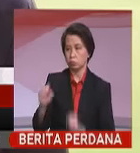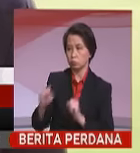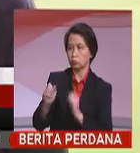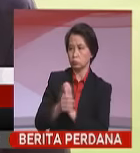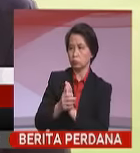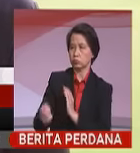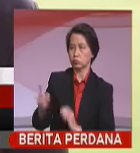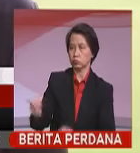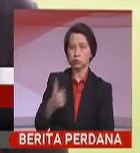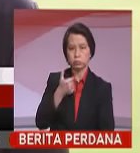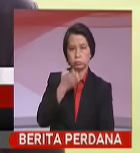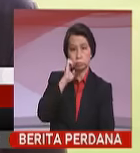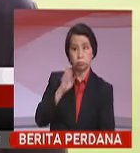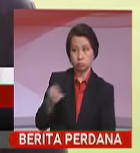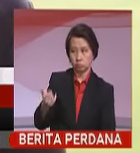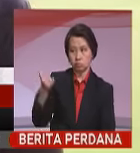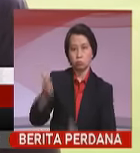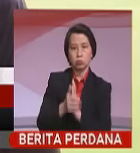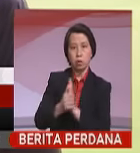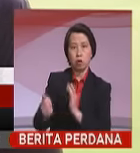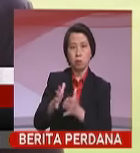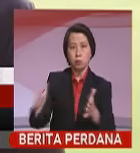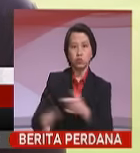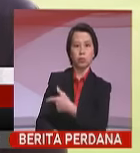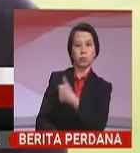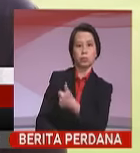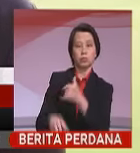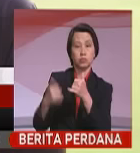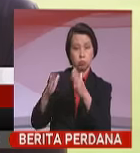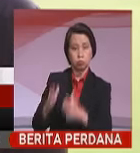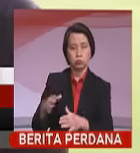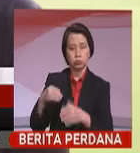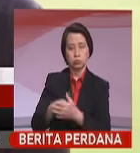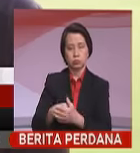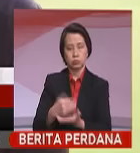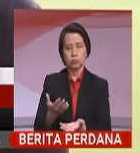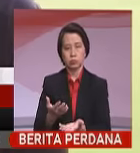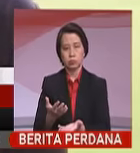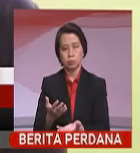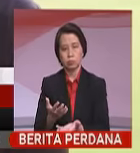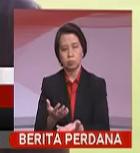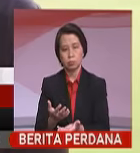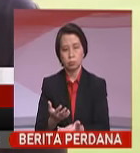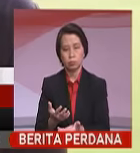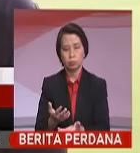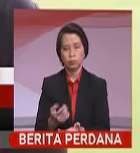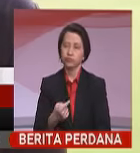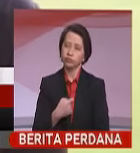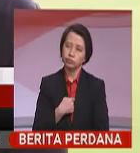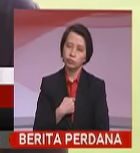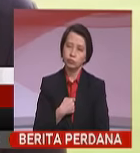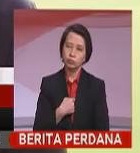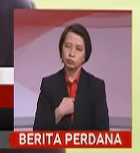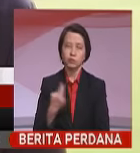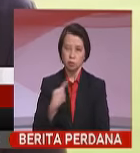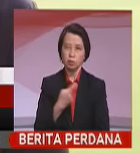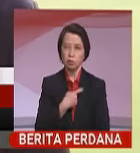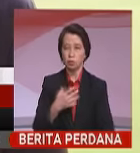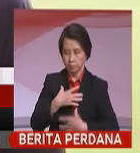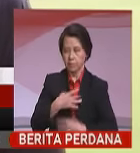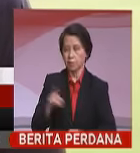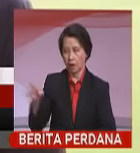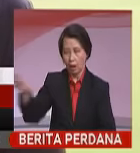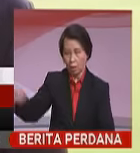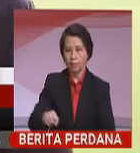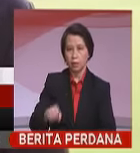juga capability, bakat yang besar dalam Iki. Jadi I mean kita memang interested, tapi